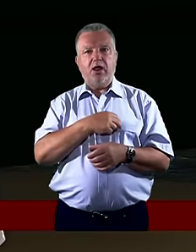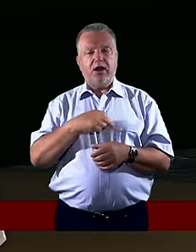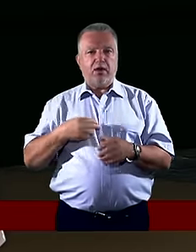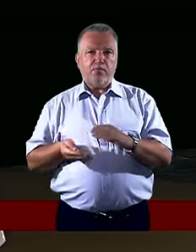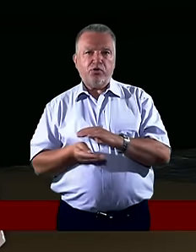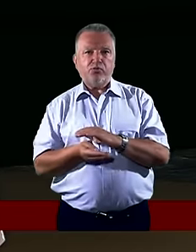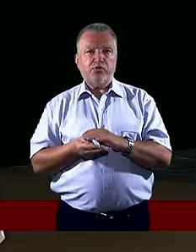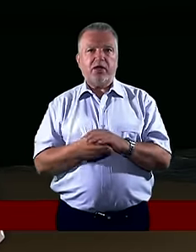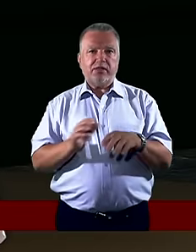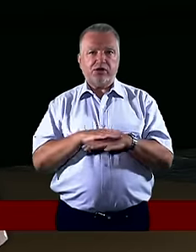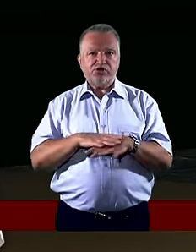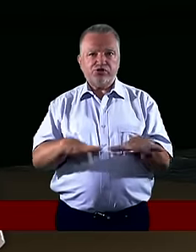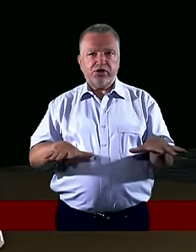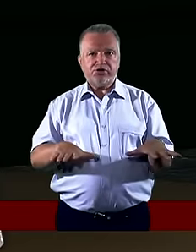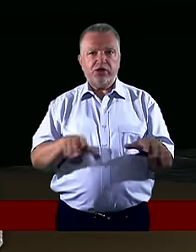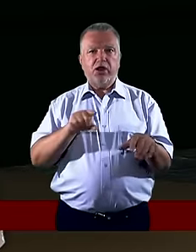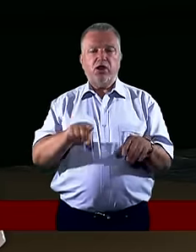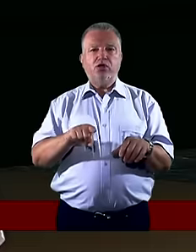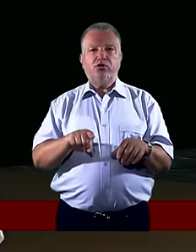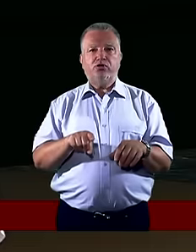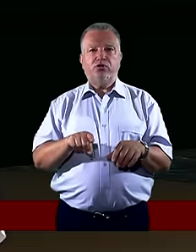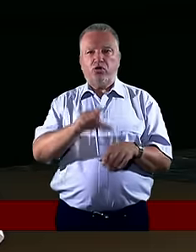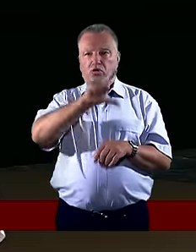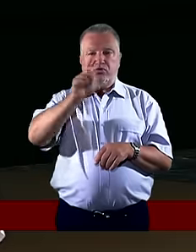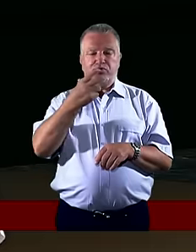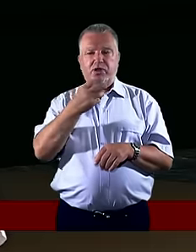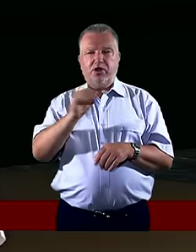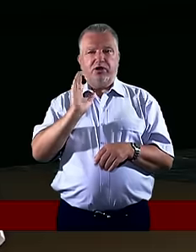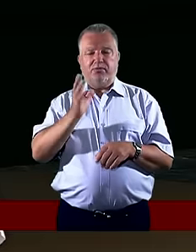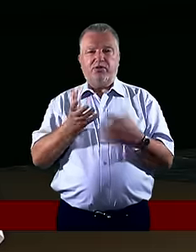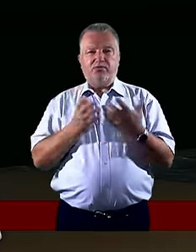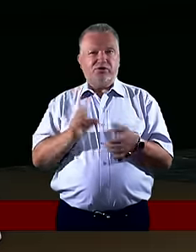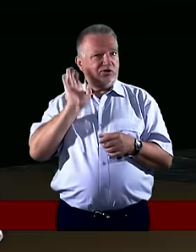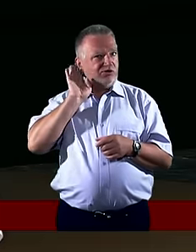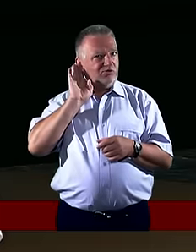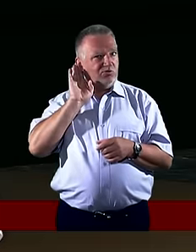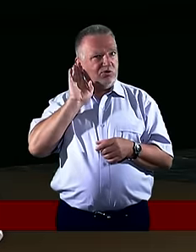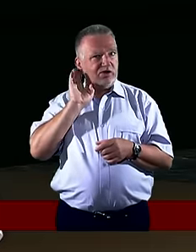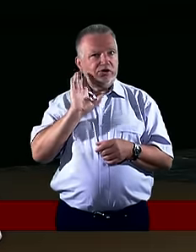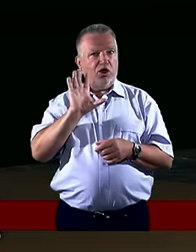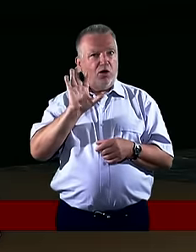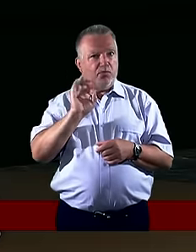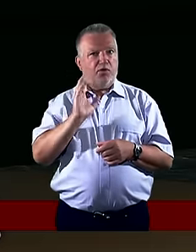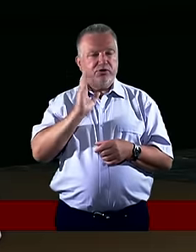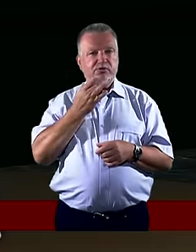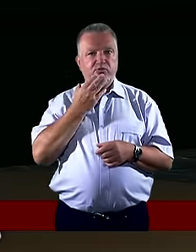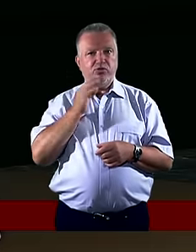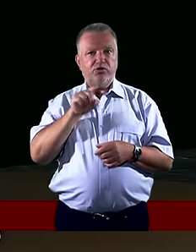nam podpowiada, szczerze, to najczęściej się narazimy ludziom, bo będziemy mówili